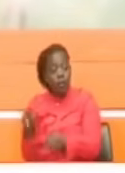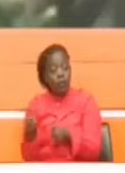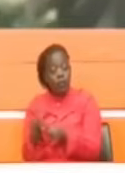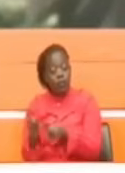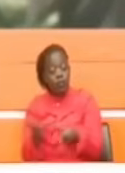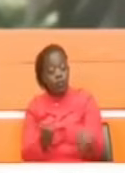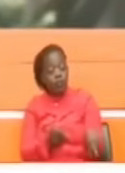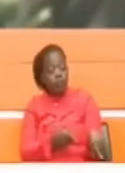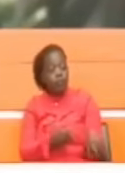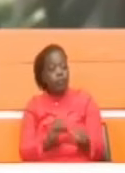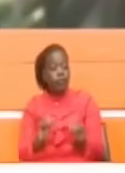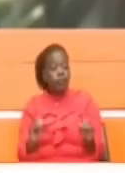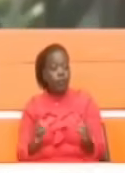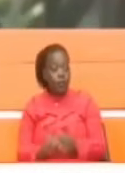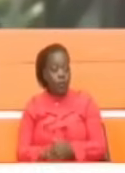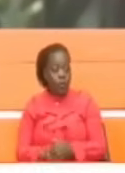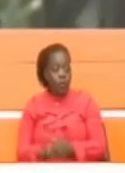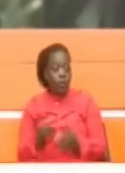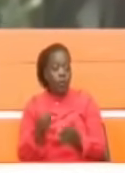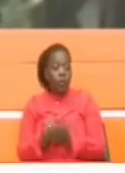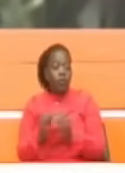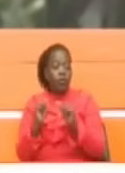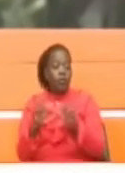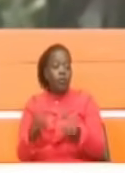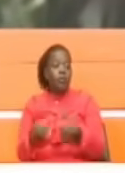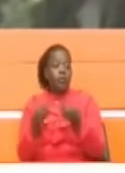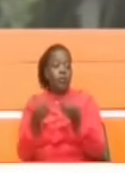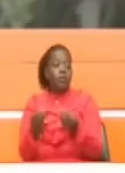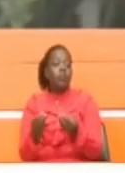tobaleka mabega. Sente olina okuziwa ng'oluusi